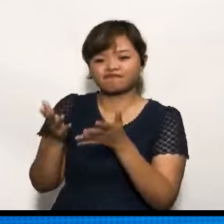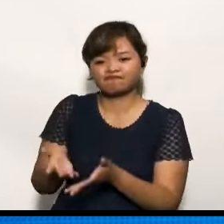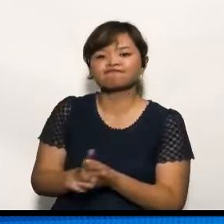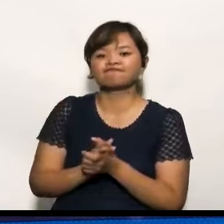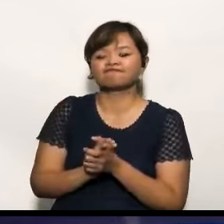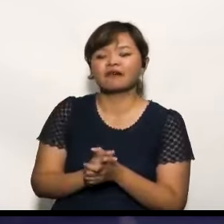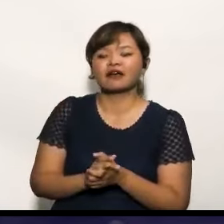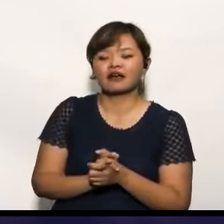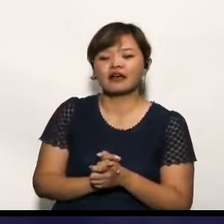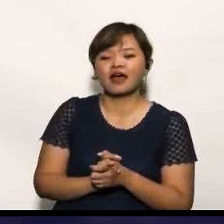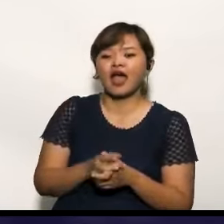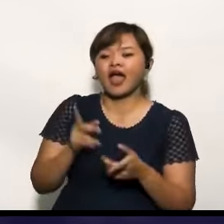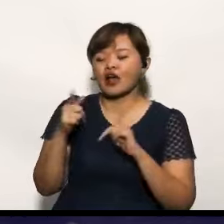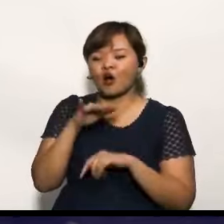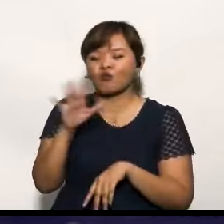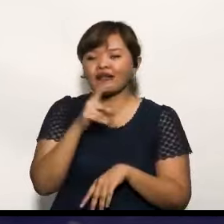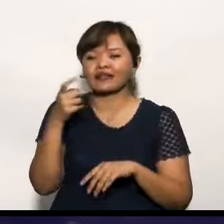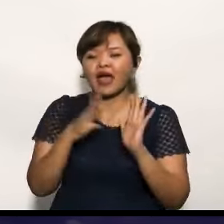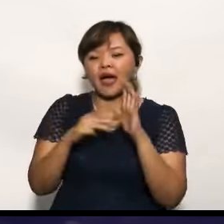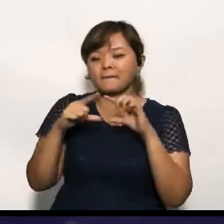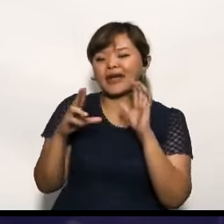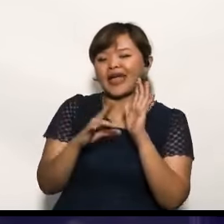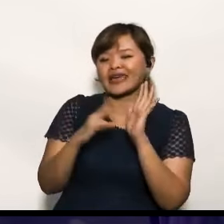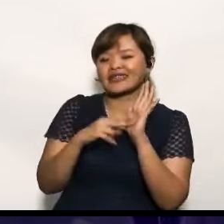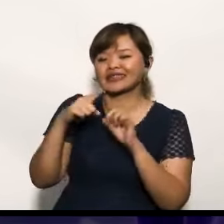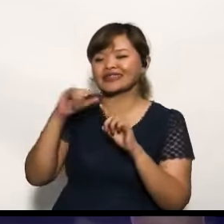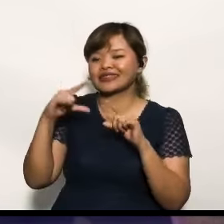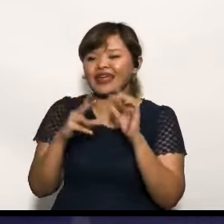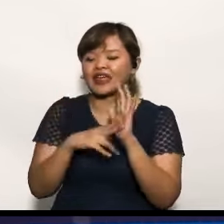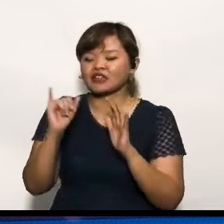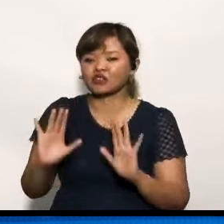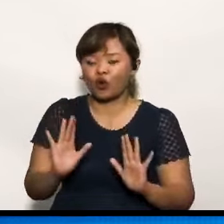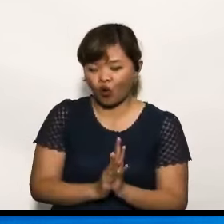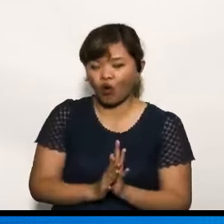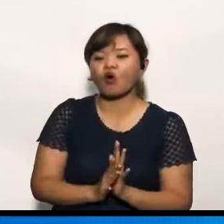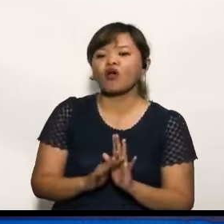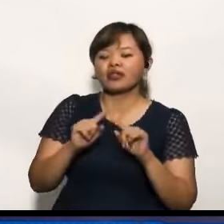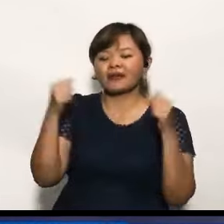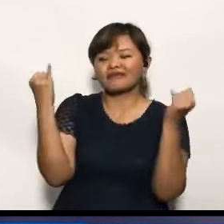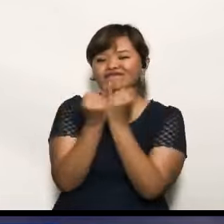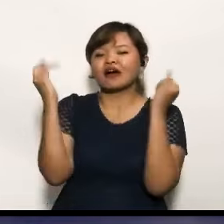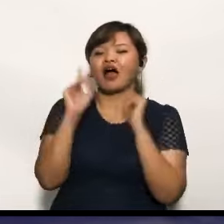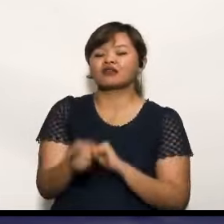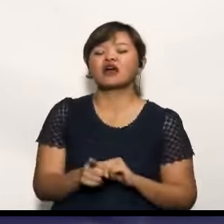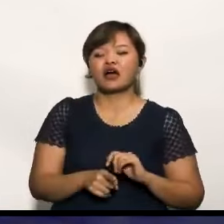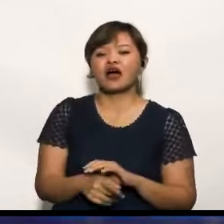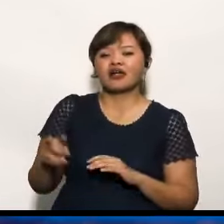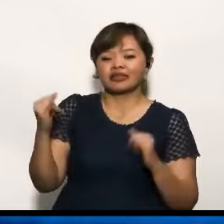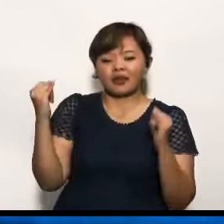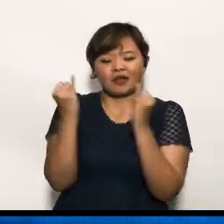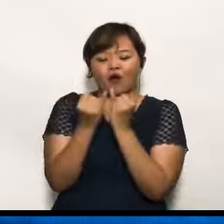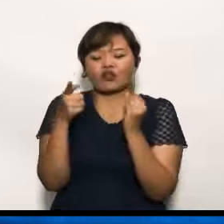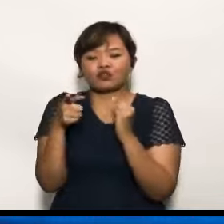in, not just about maintaining, but oftentimes enemy-nya ada. But the enemy is not from the